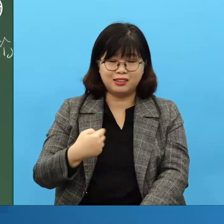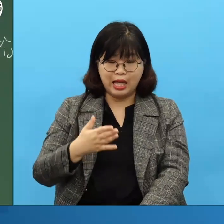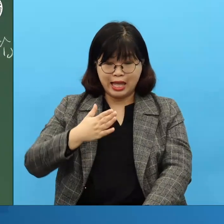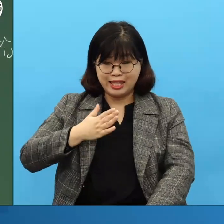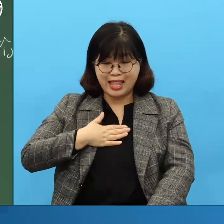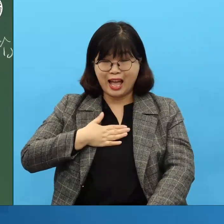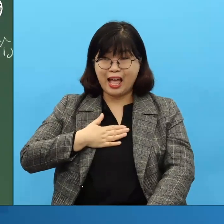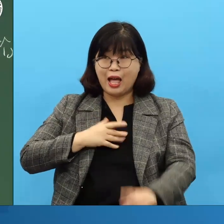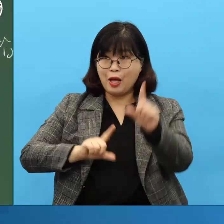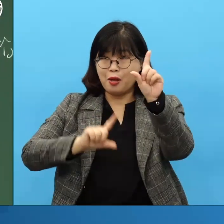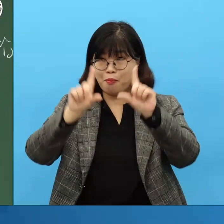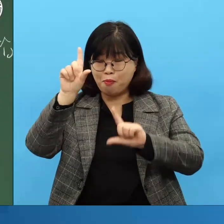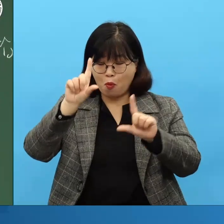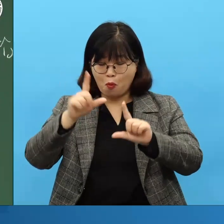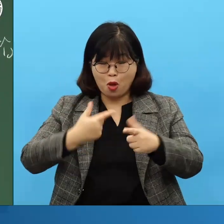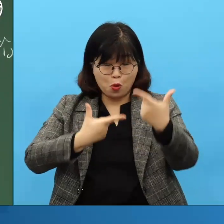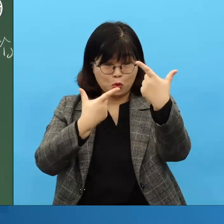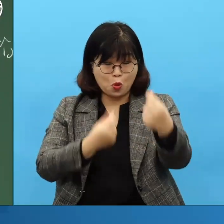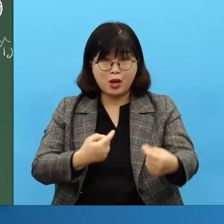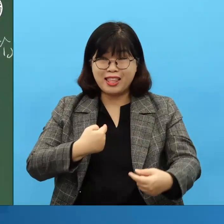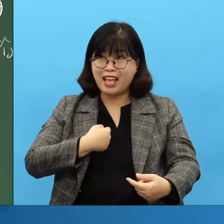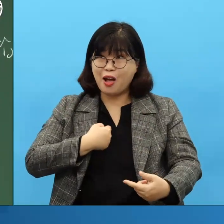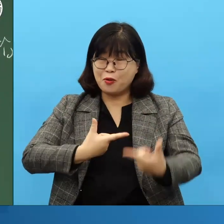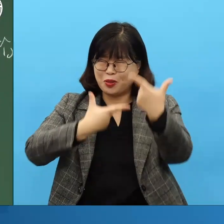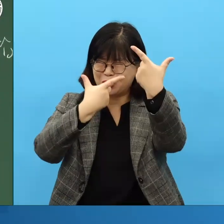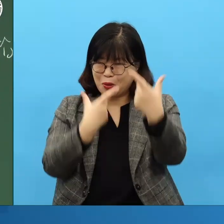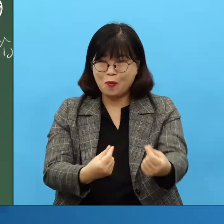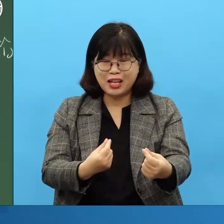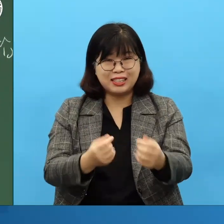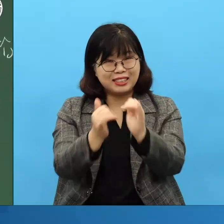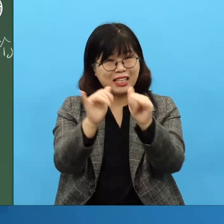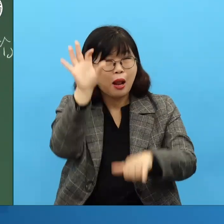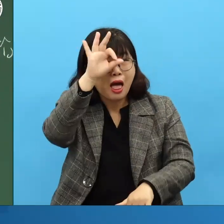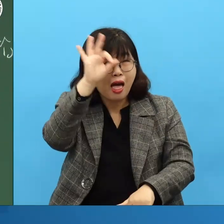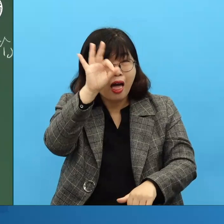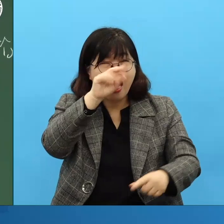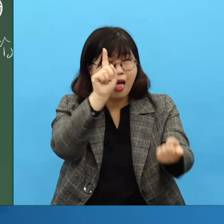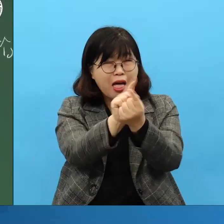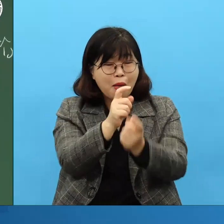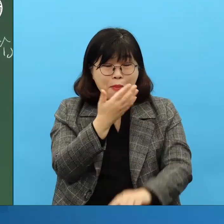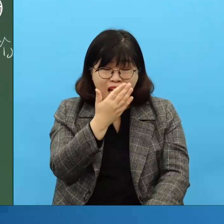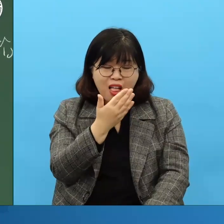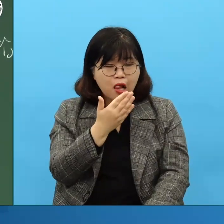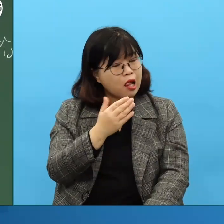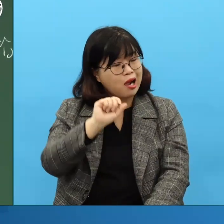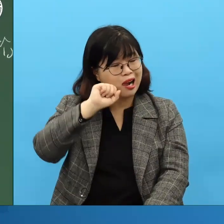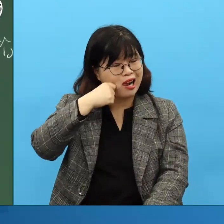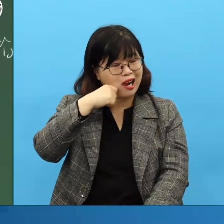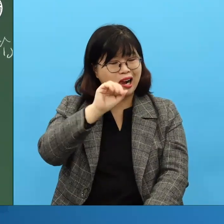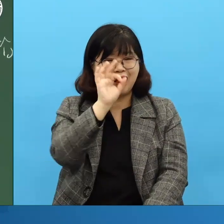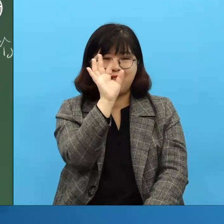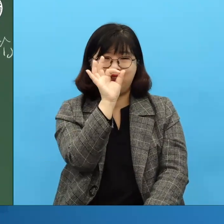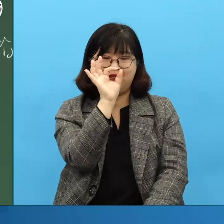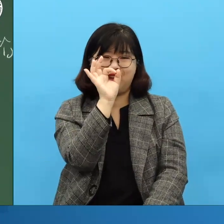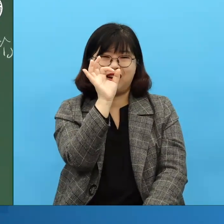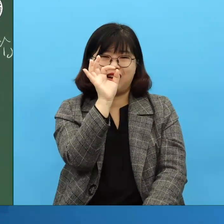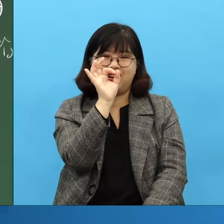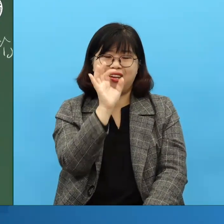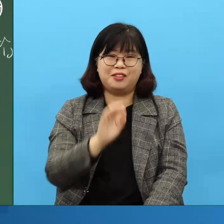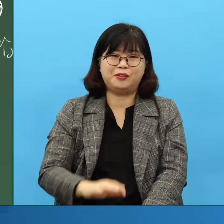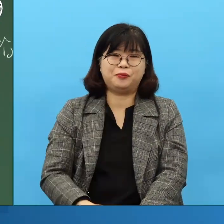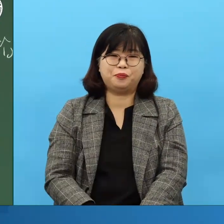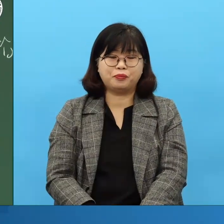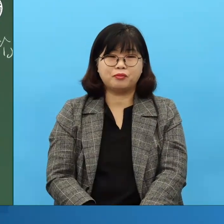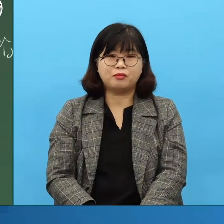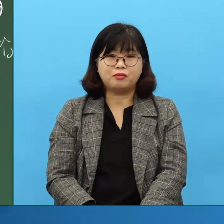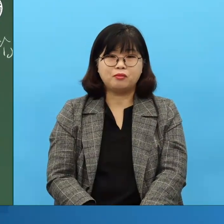disappear. 도하고 레하고 똑같으면 노래가 안 돼요. And if do and re were the same sound, you wouldn't be able to have a melody. 이렇게 막 사람들은 막 많은